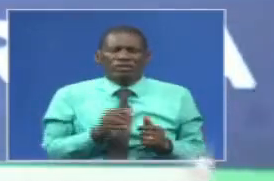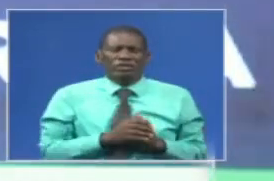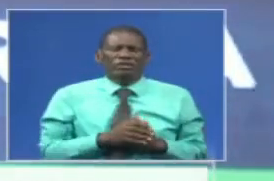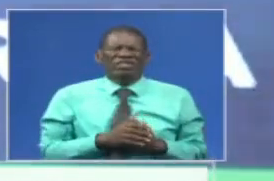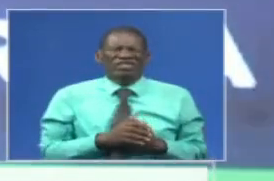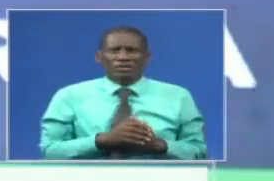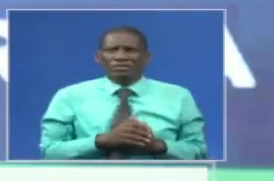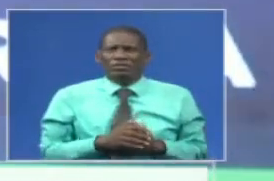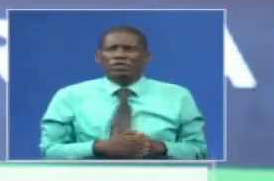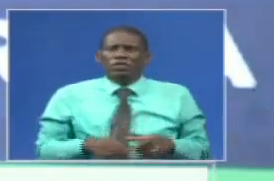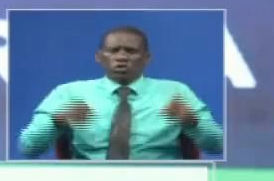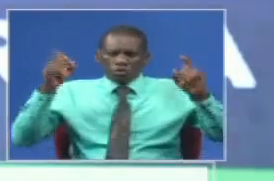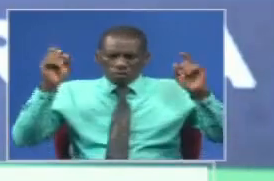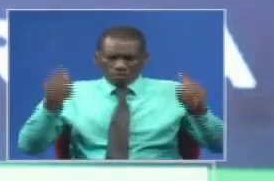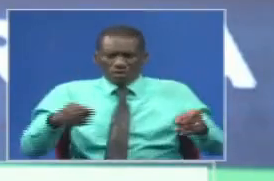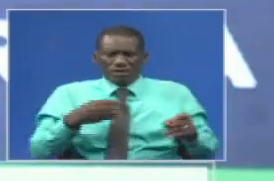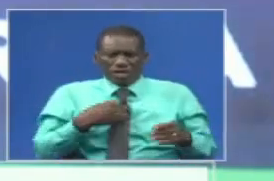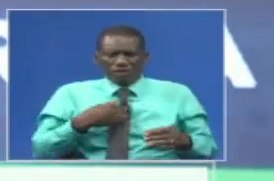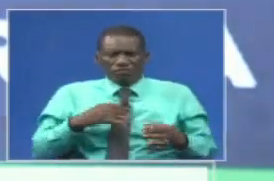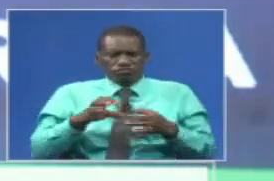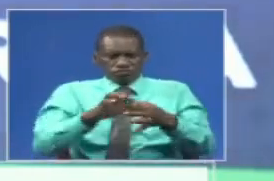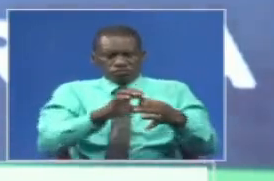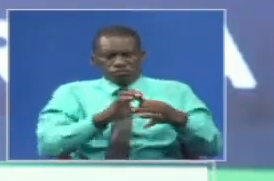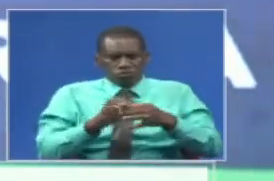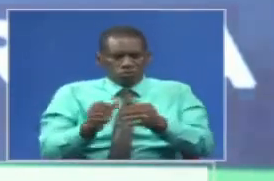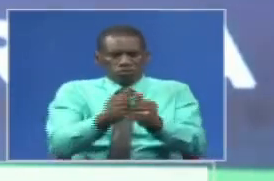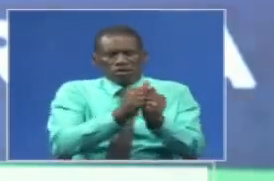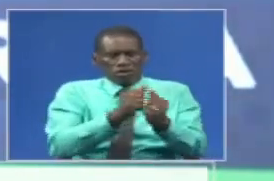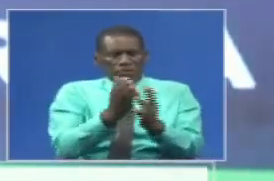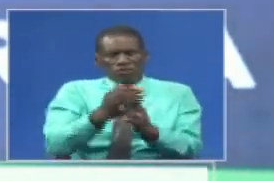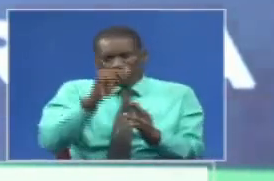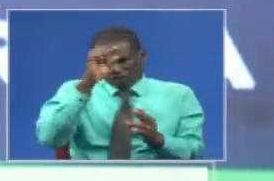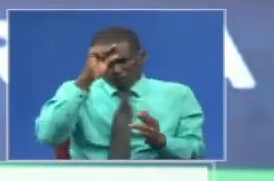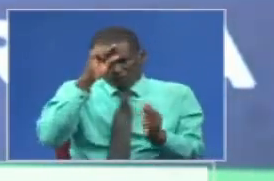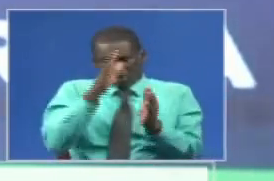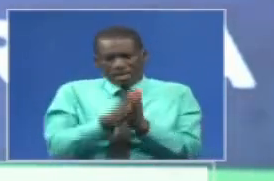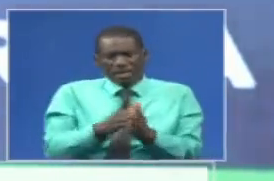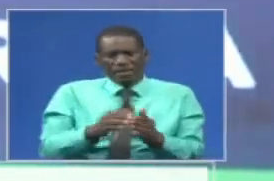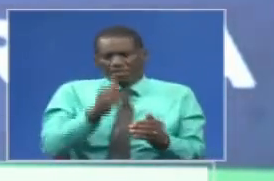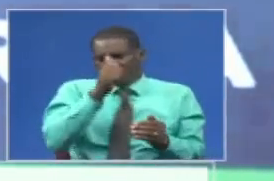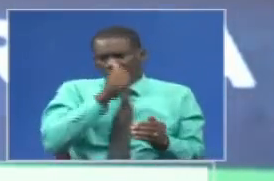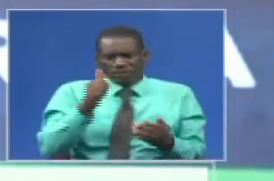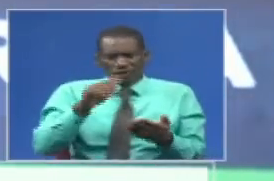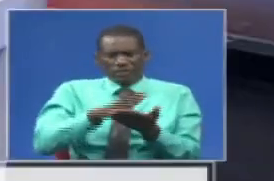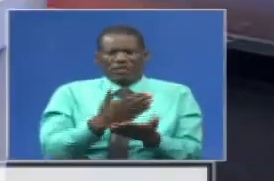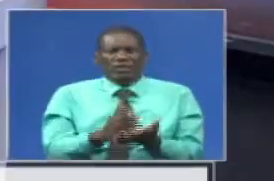lazima tuwe na ushirikiano kati ya serikali na sekta ya kibinafsi.